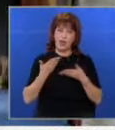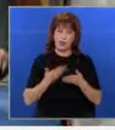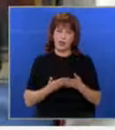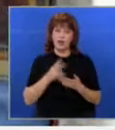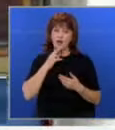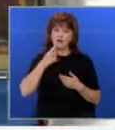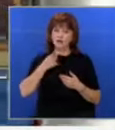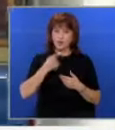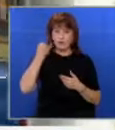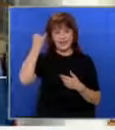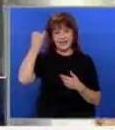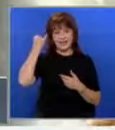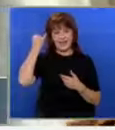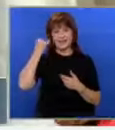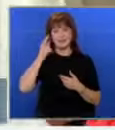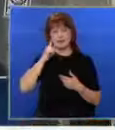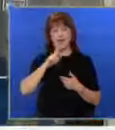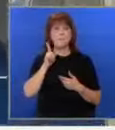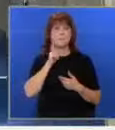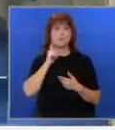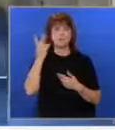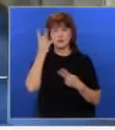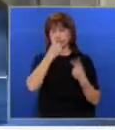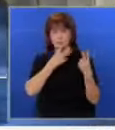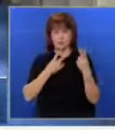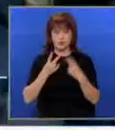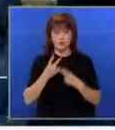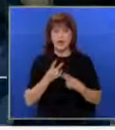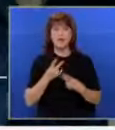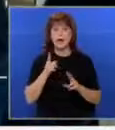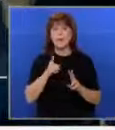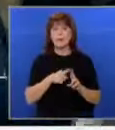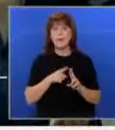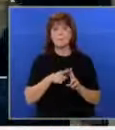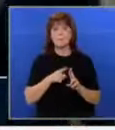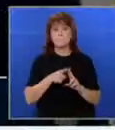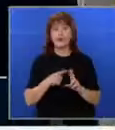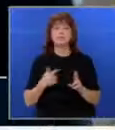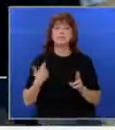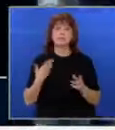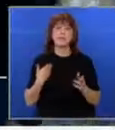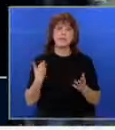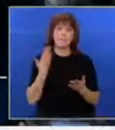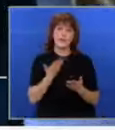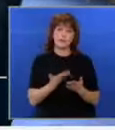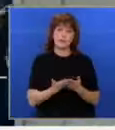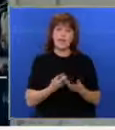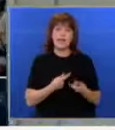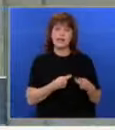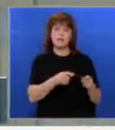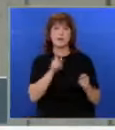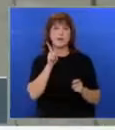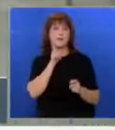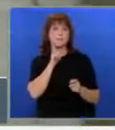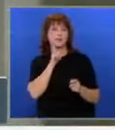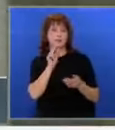В отговор на идеята на Борисов за джентълменско споразумение преди вота, от ПП излязоха с контрпредложение. Изпращат на ГЕРБ джентълменско